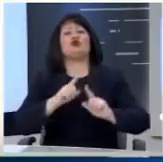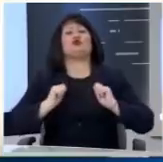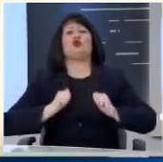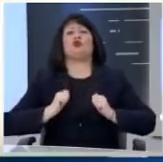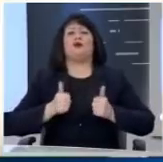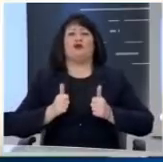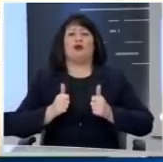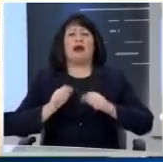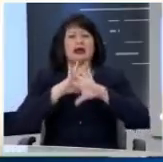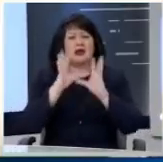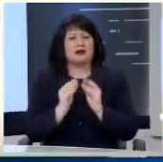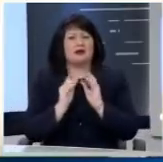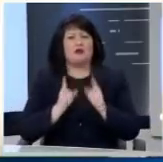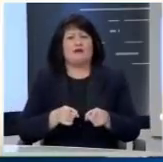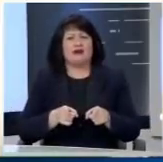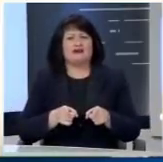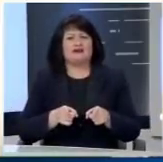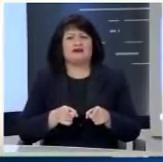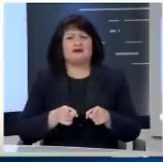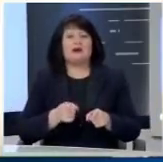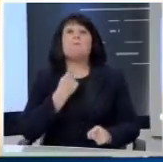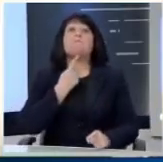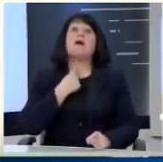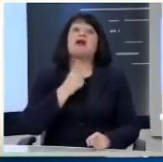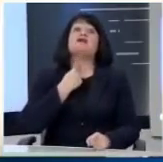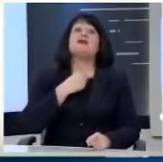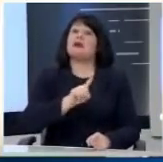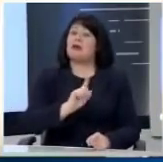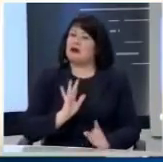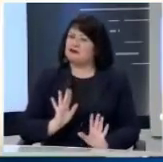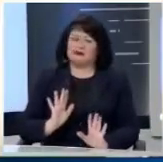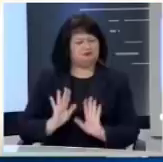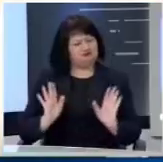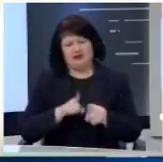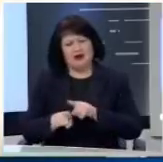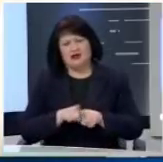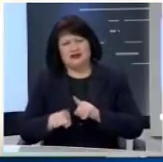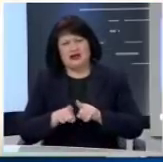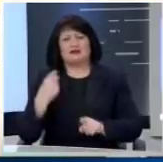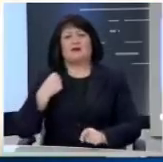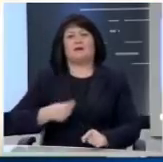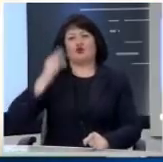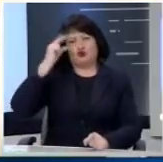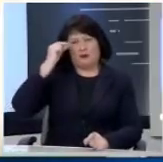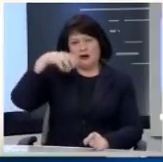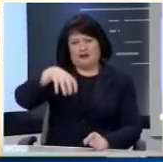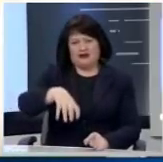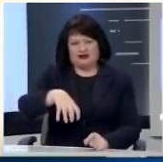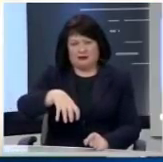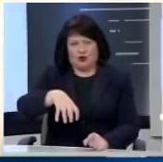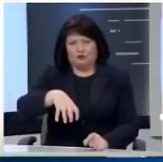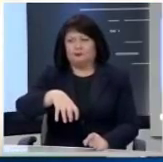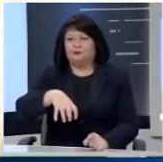και τις συλλογικές διαδικασίες σήμερα έχουν ιδέες και απόψεις που μας αρέσουν ή δεν μας αρέσουν. Το Δημόσιο Πανεπιστήμιο, από